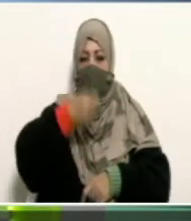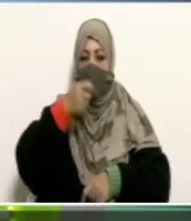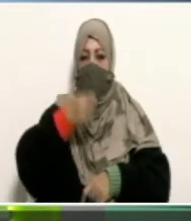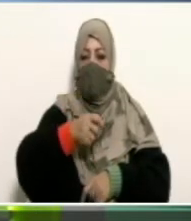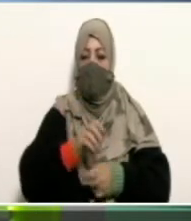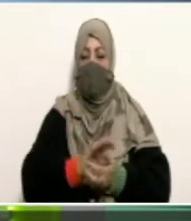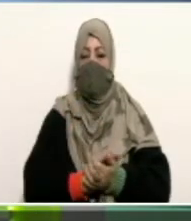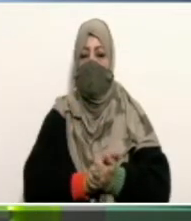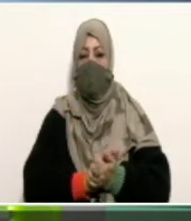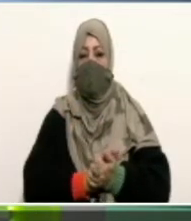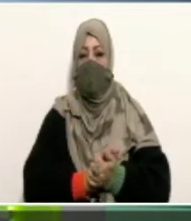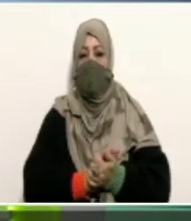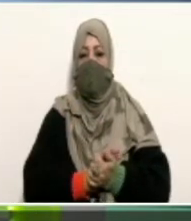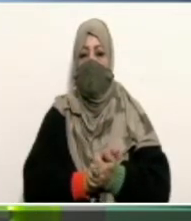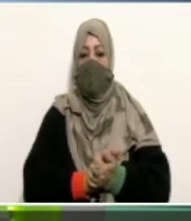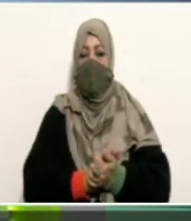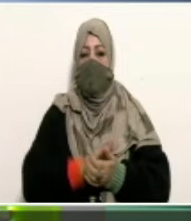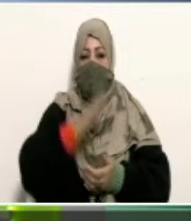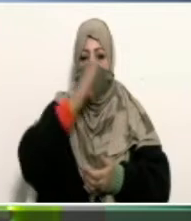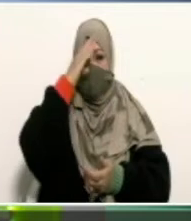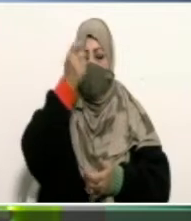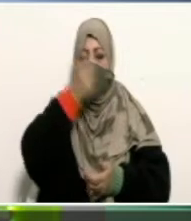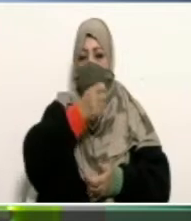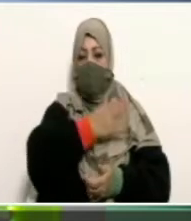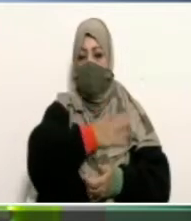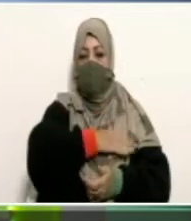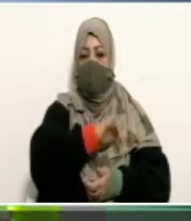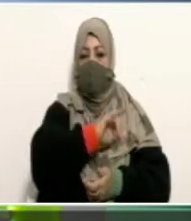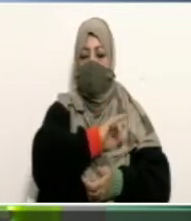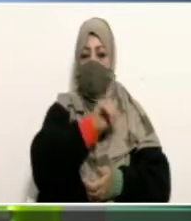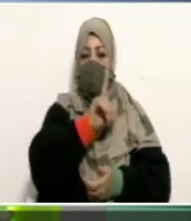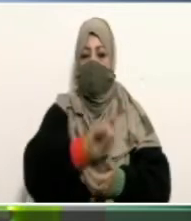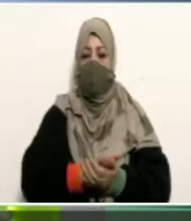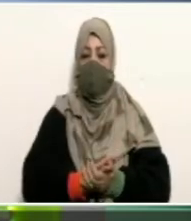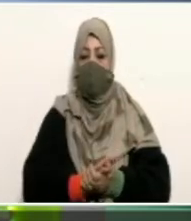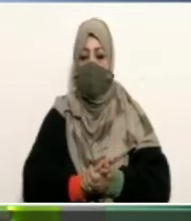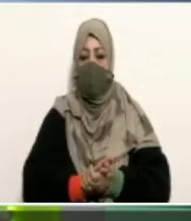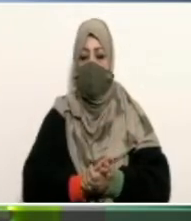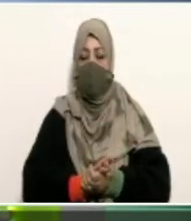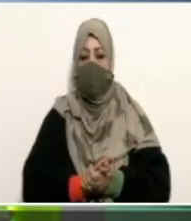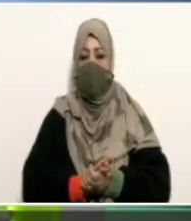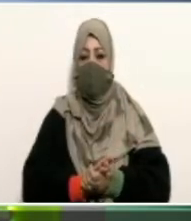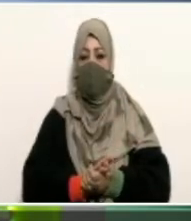الله. قلت لك يا شيخ بدي أسألك سؤال. أيوه تفضل.